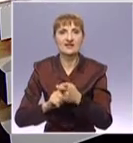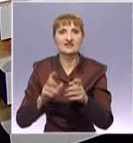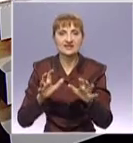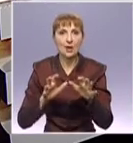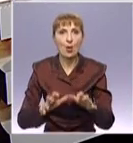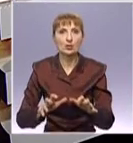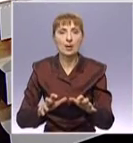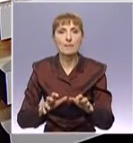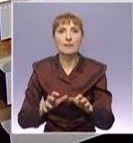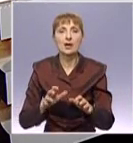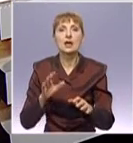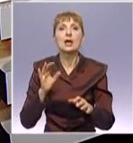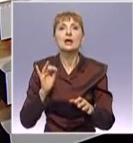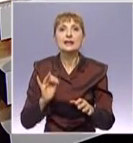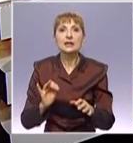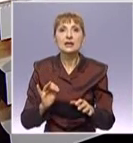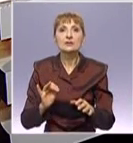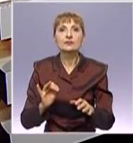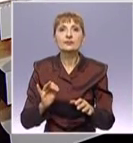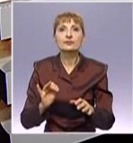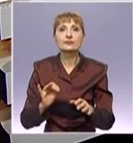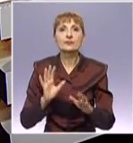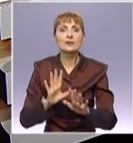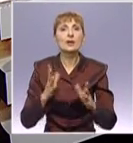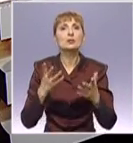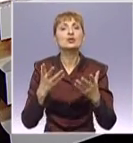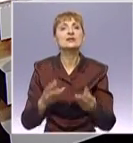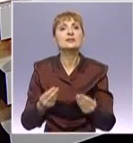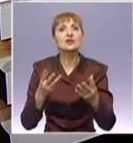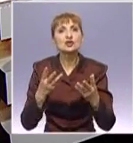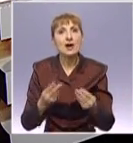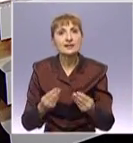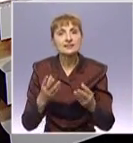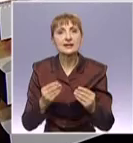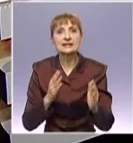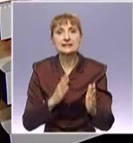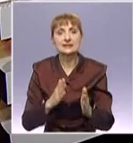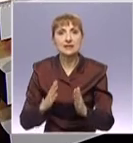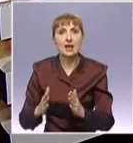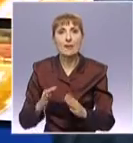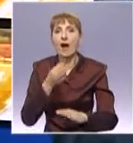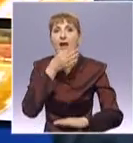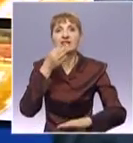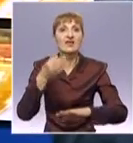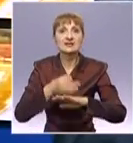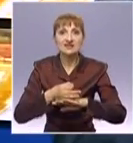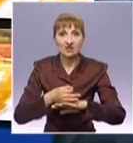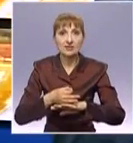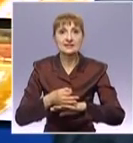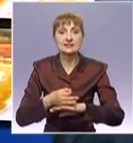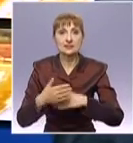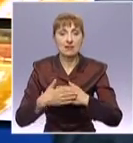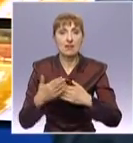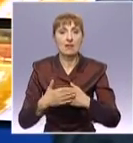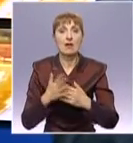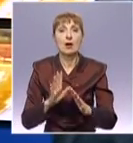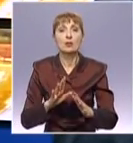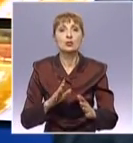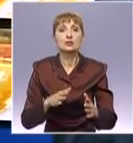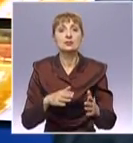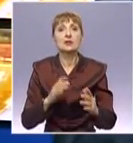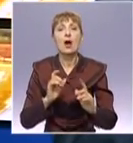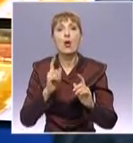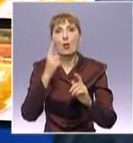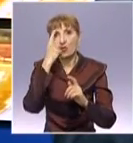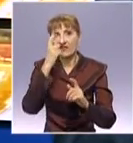в основном будет смягчаться система ответственности, то, что будет переходить на